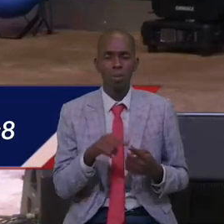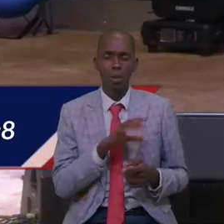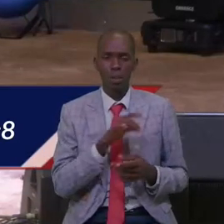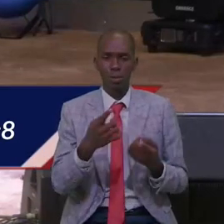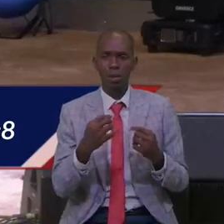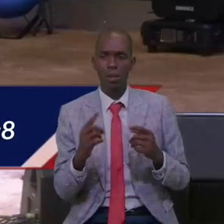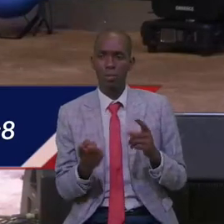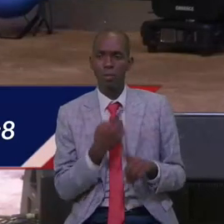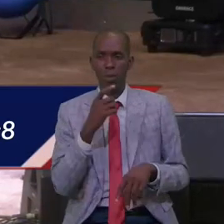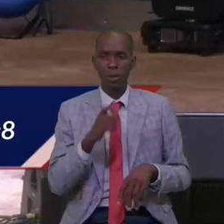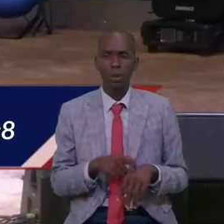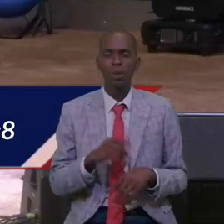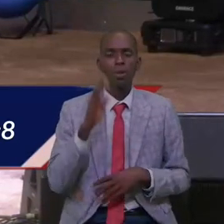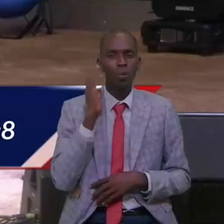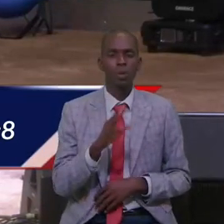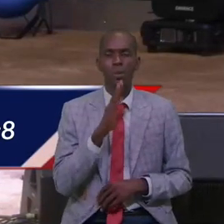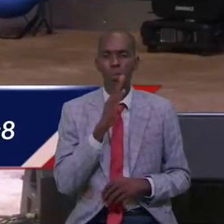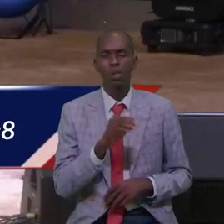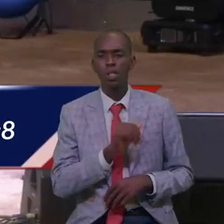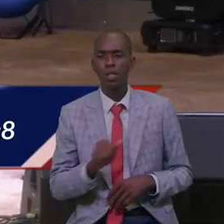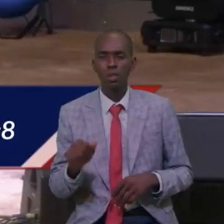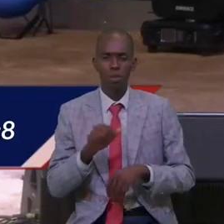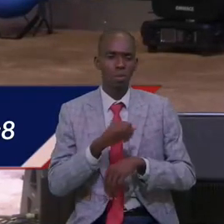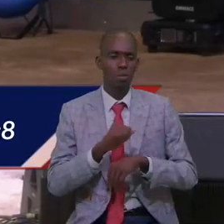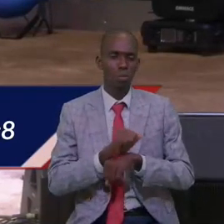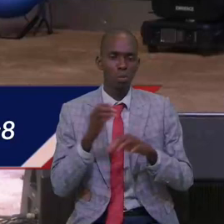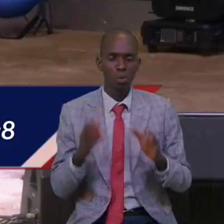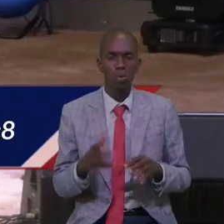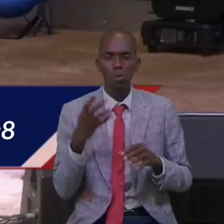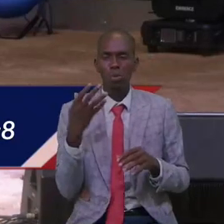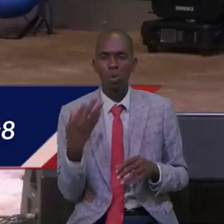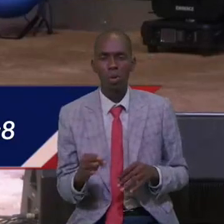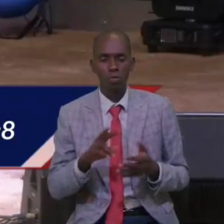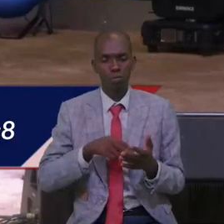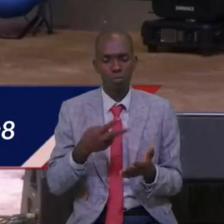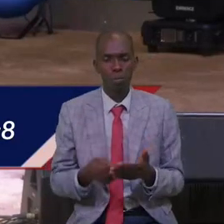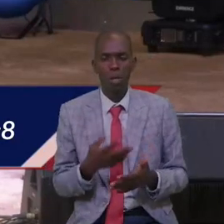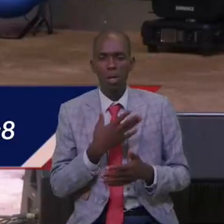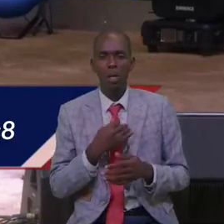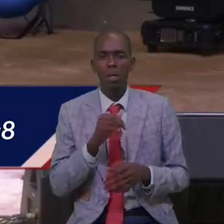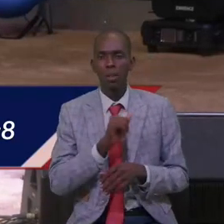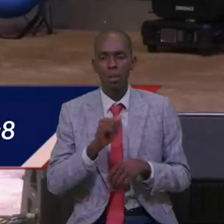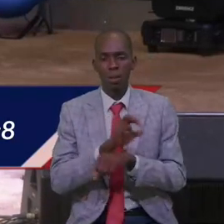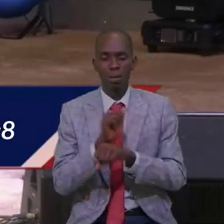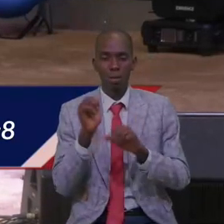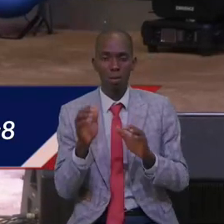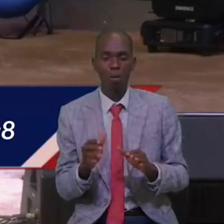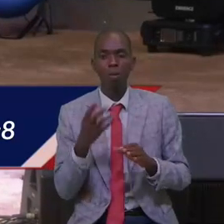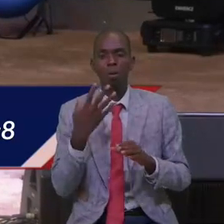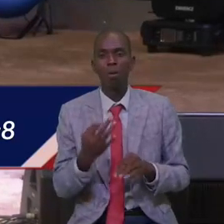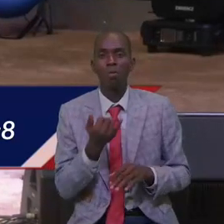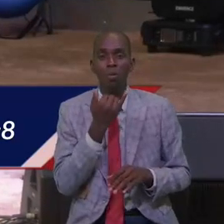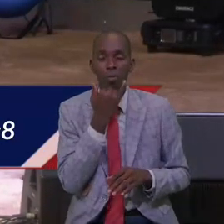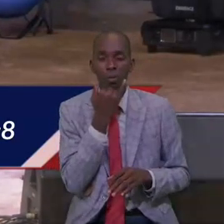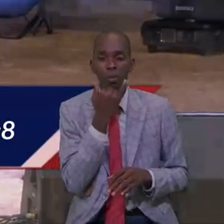il s'y heurte pour n'avoir pas cru à la parole. Lorsque Christ est venu la première fois, il était une